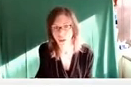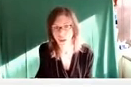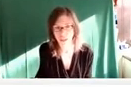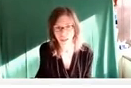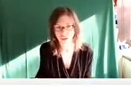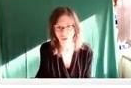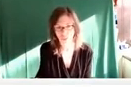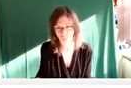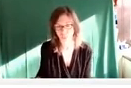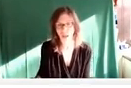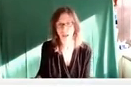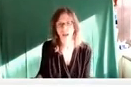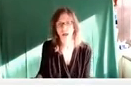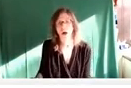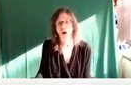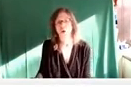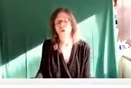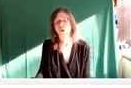de réplication.